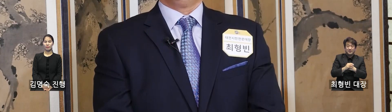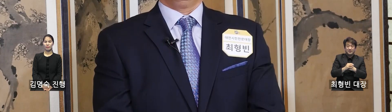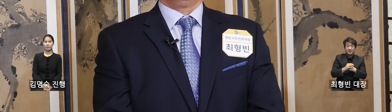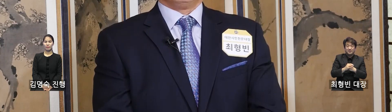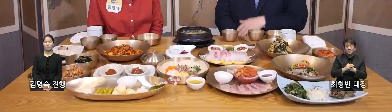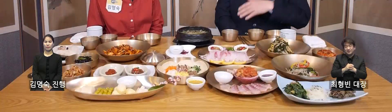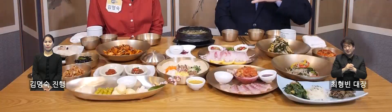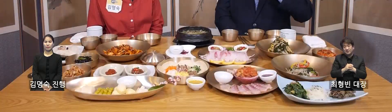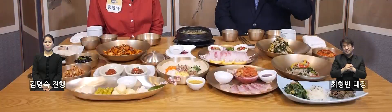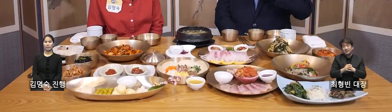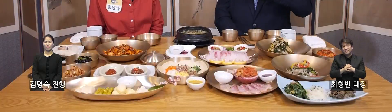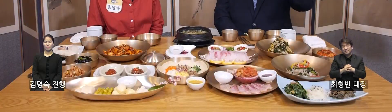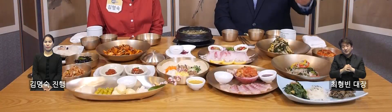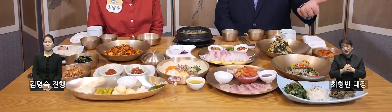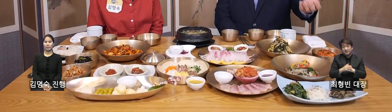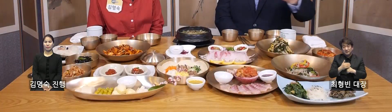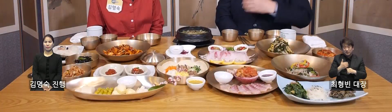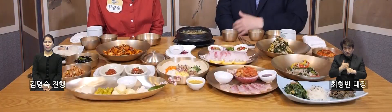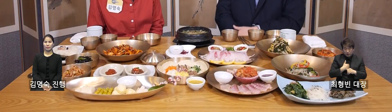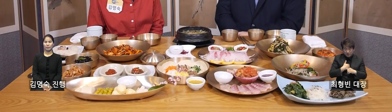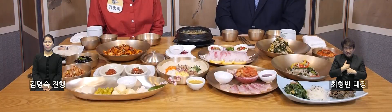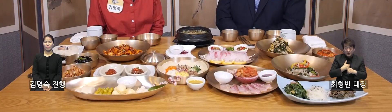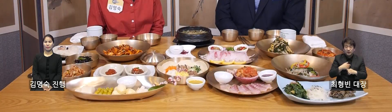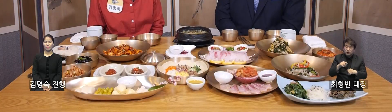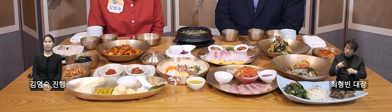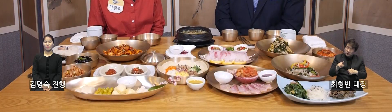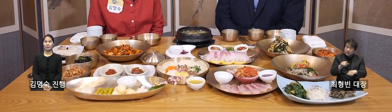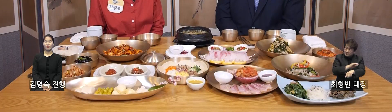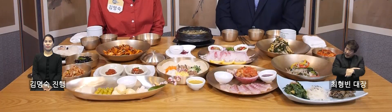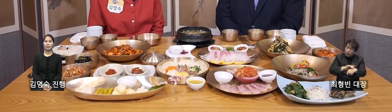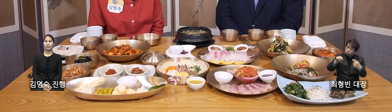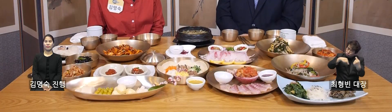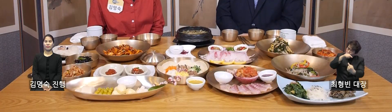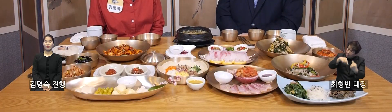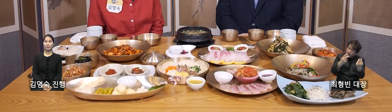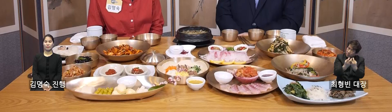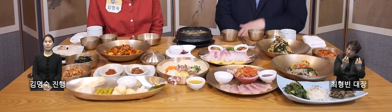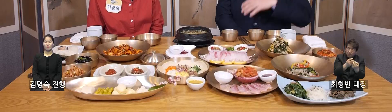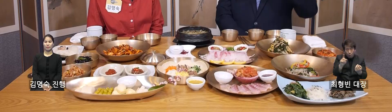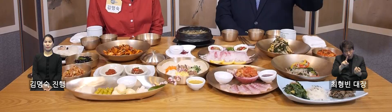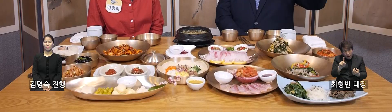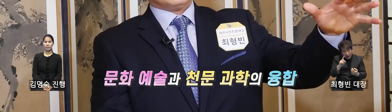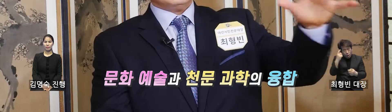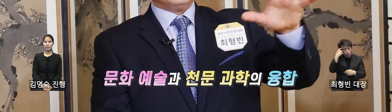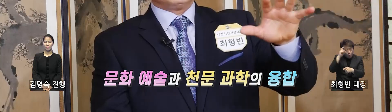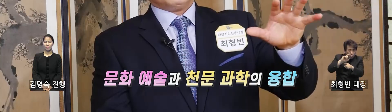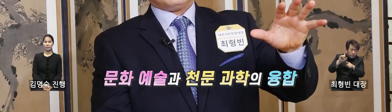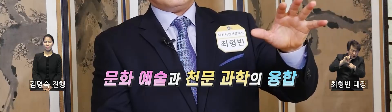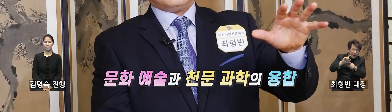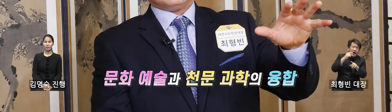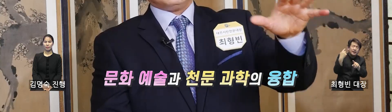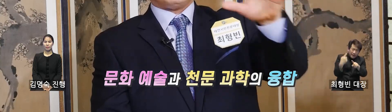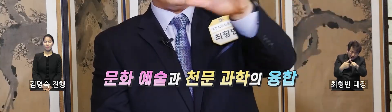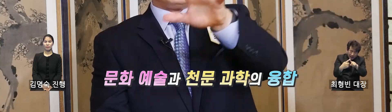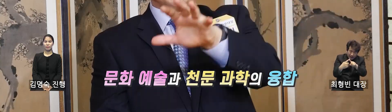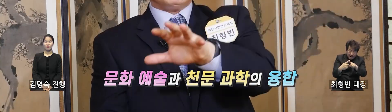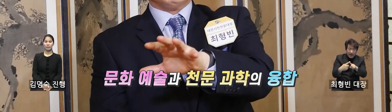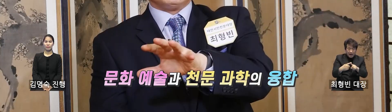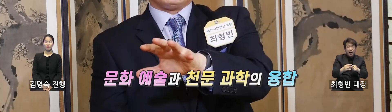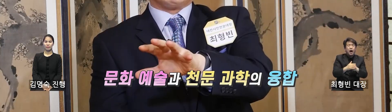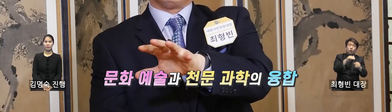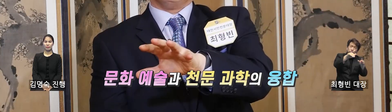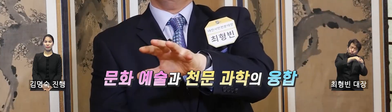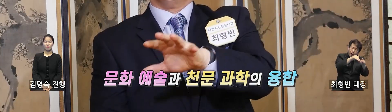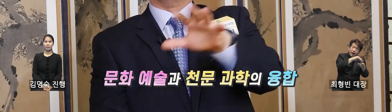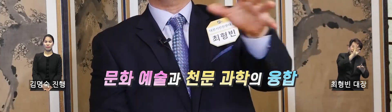저희들이 아 처해 될 수 있는 방법이 볼까 해서 한게 바로 아 문화예술과 과학 천문